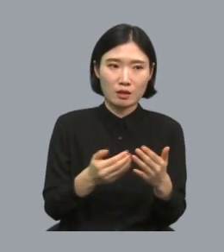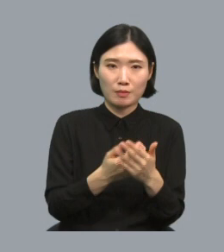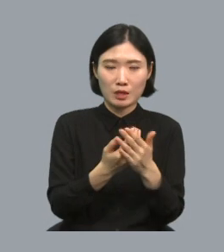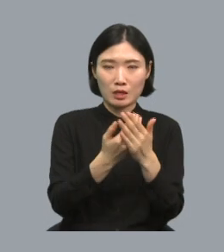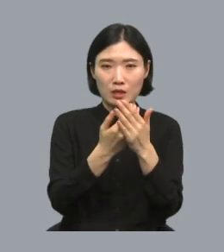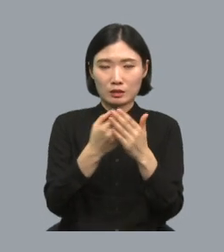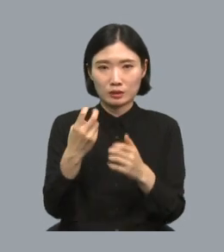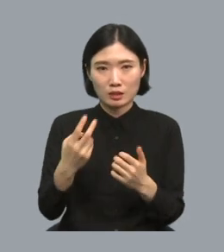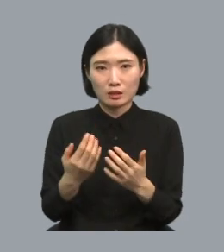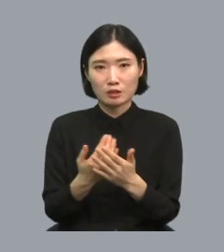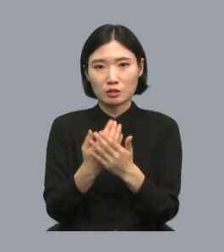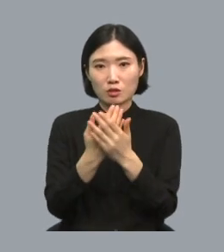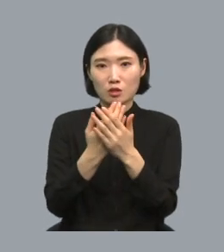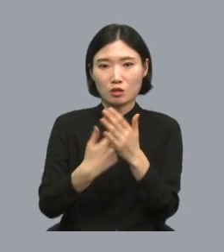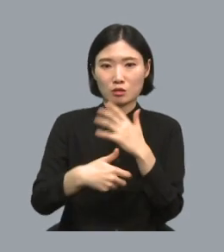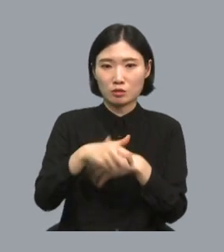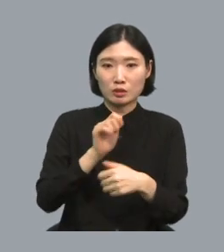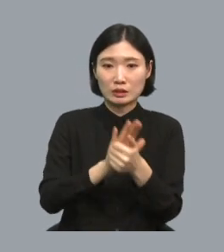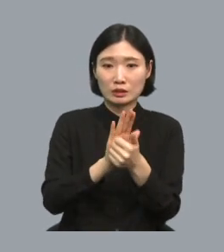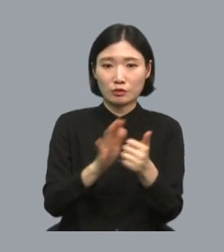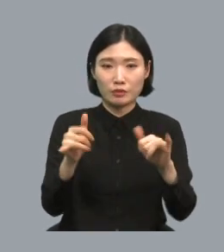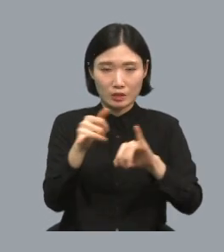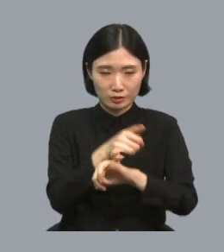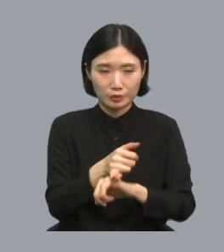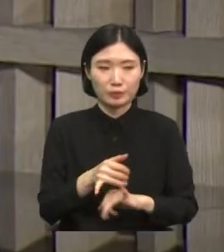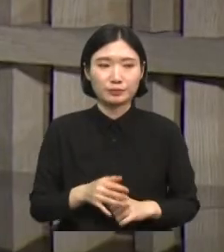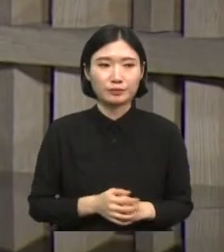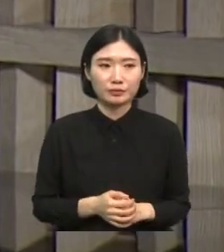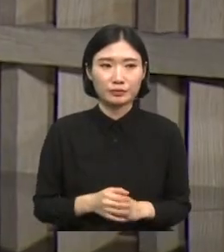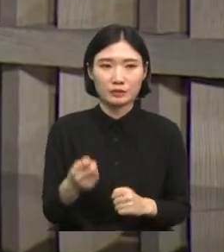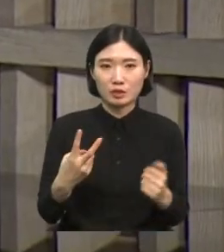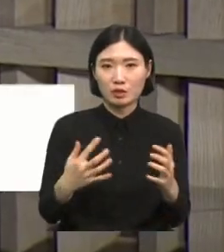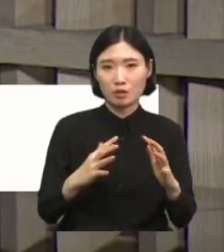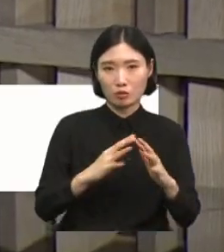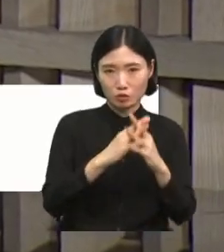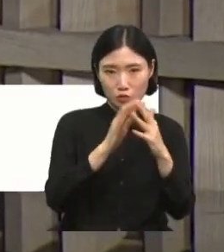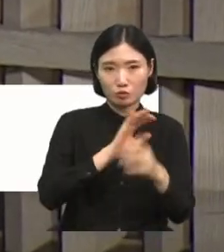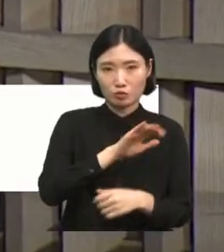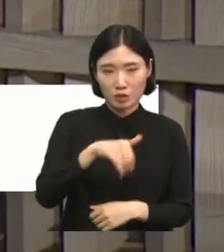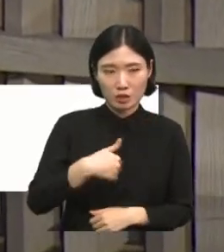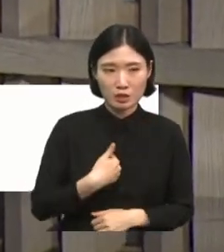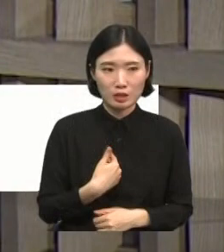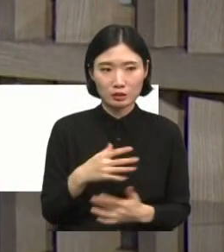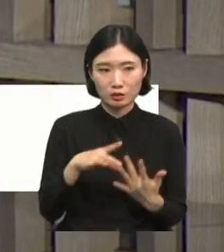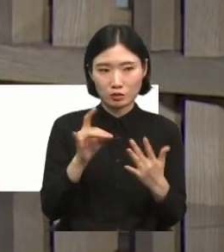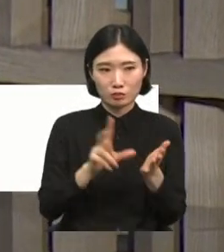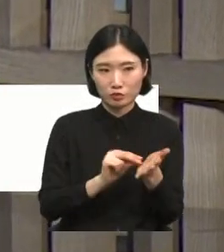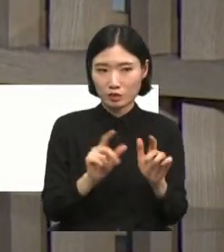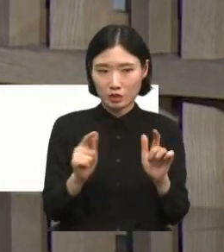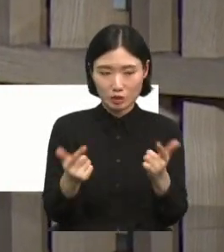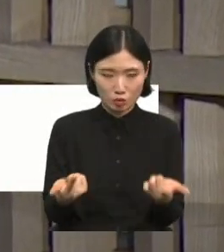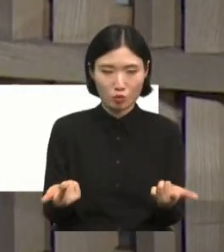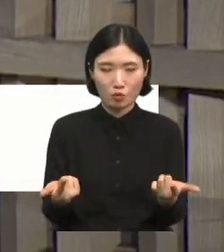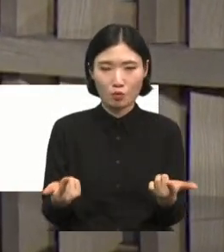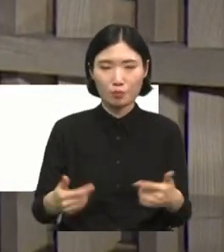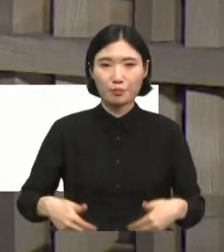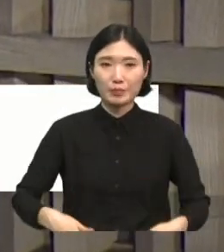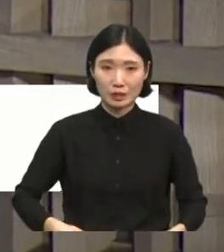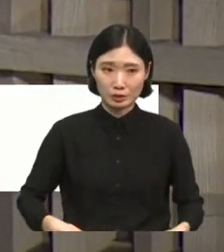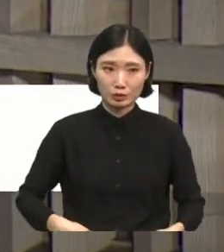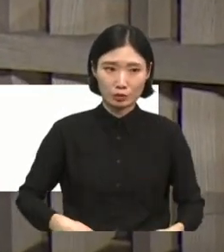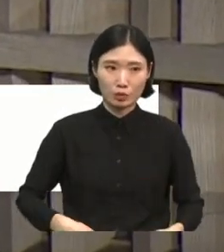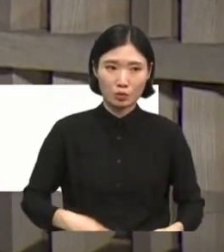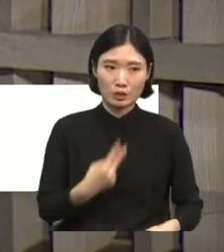재개발, 재건축에 있어 전폭적인 지원을 약속했습니다. 재건축은 우리에게 이제는 선택의 문제가 아니라